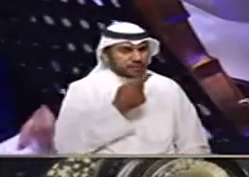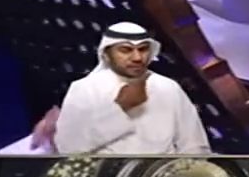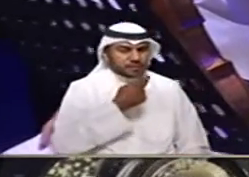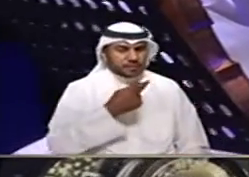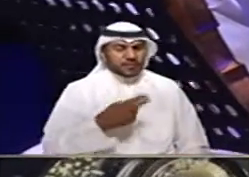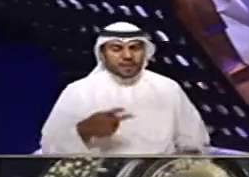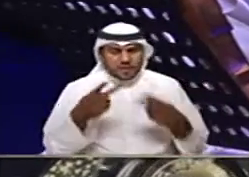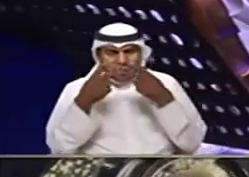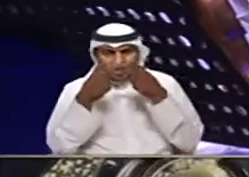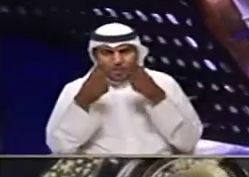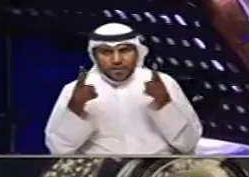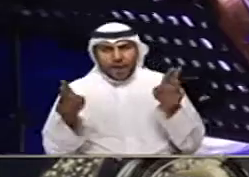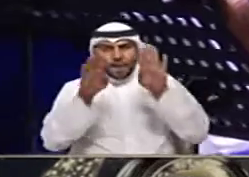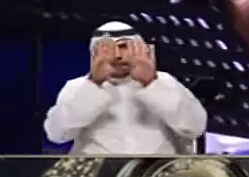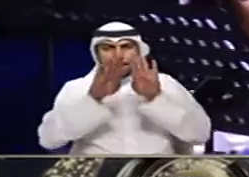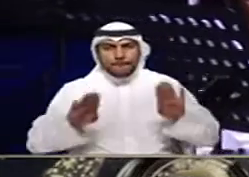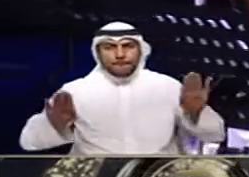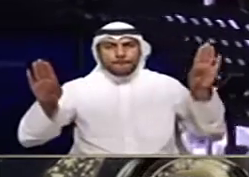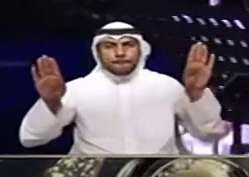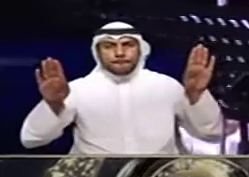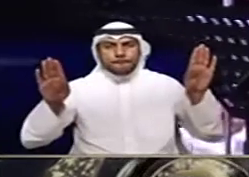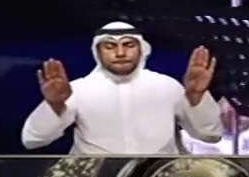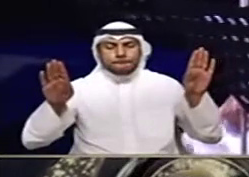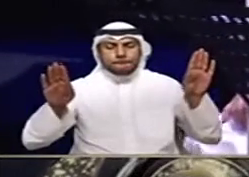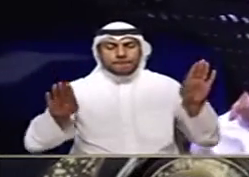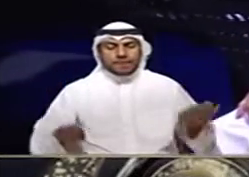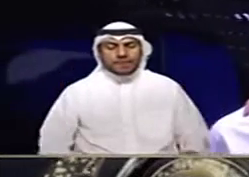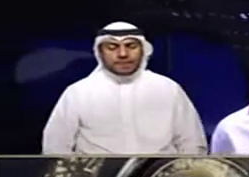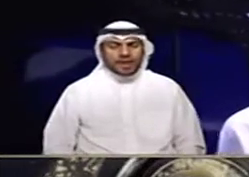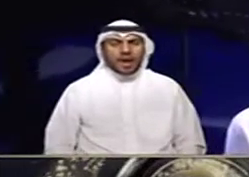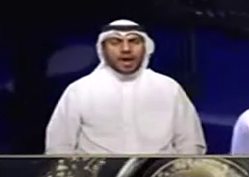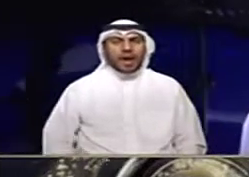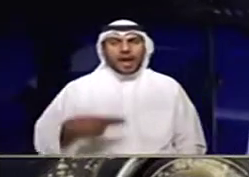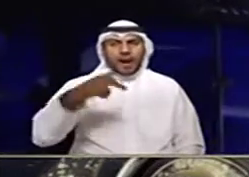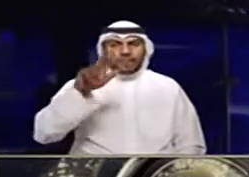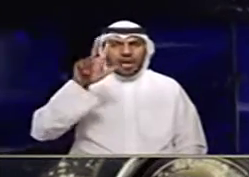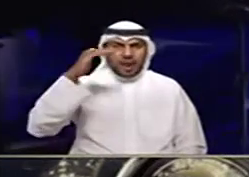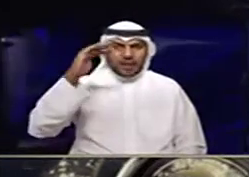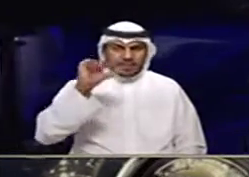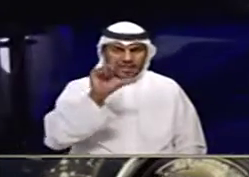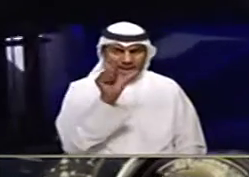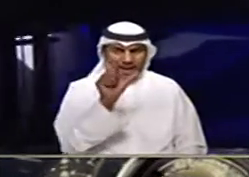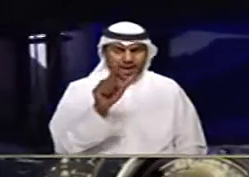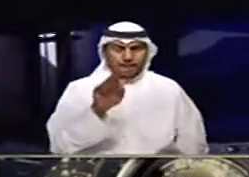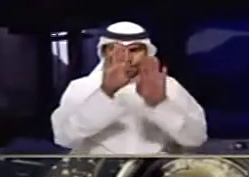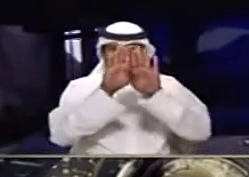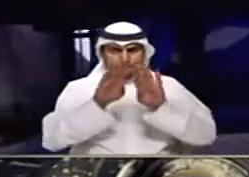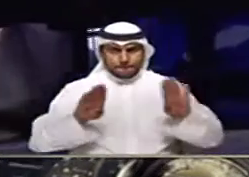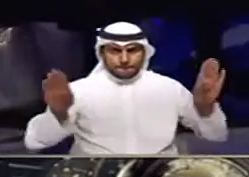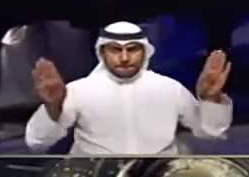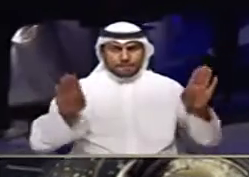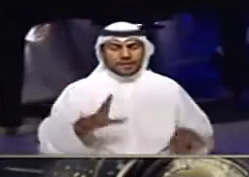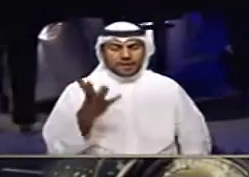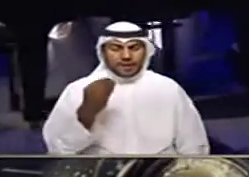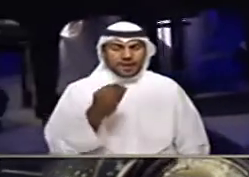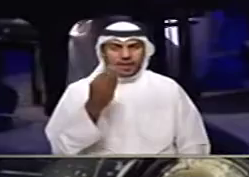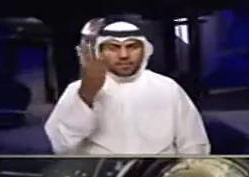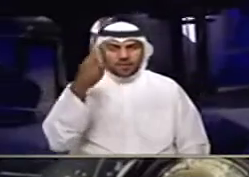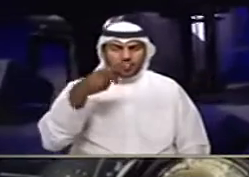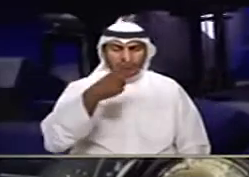عبد الحسين عبد الرضا. يتضمن المهرجان هذا العام أكثر من 48 نشاطاً وما يقارب 23 ورشة